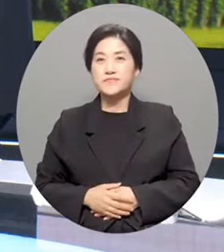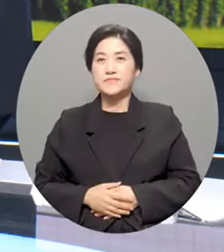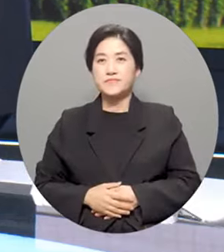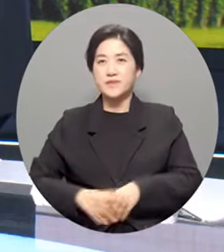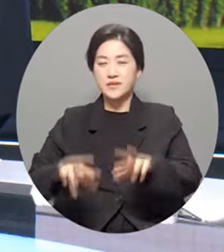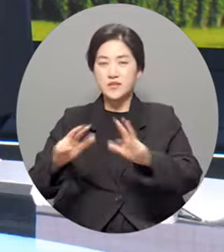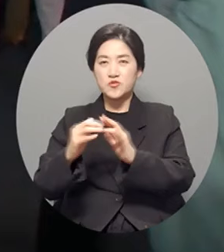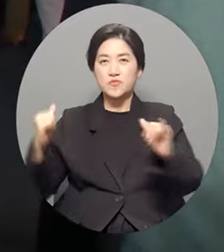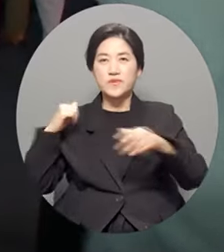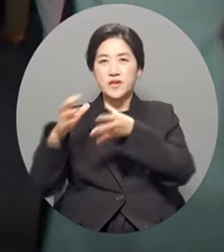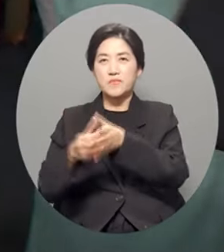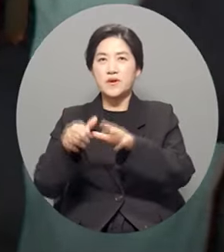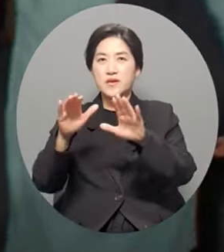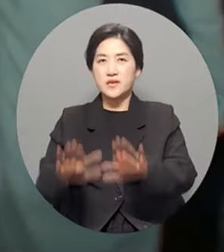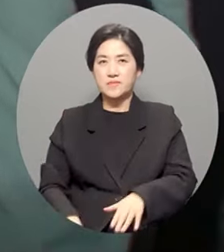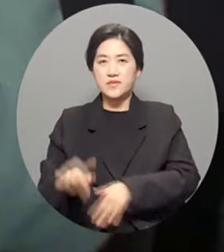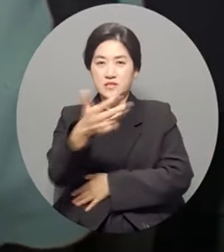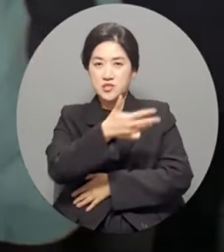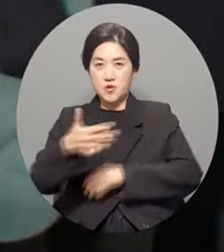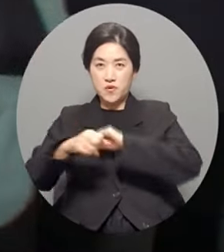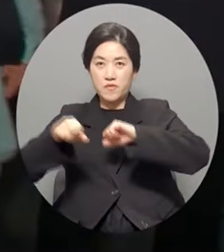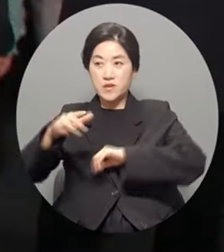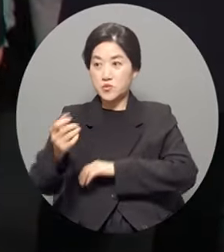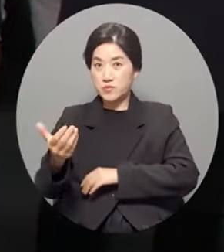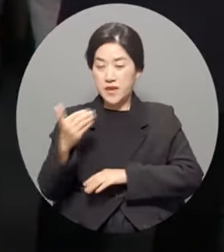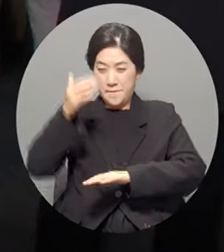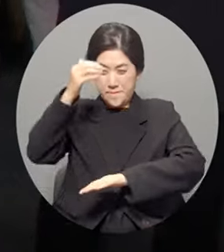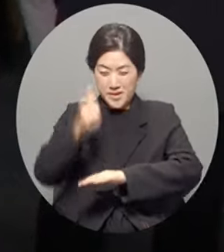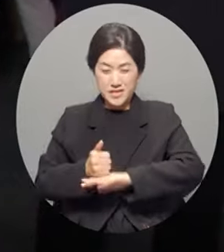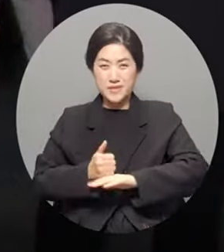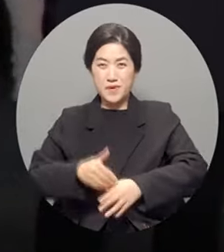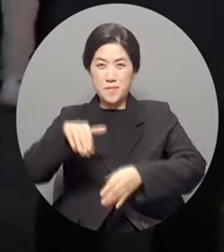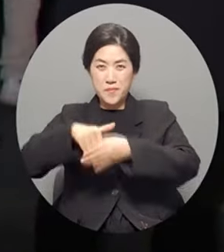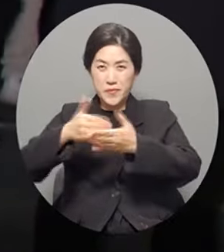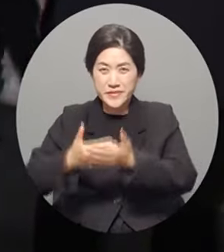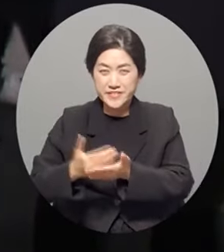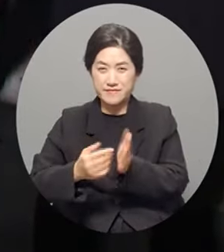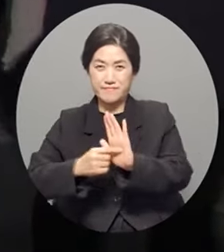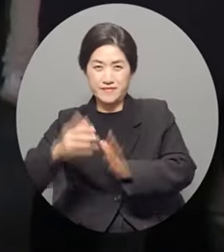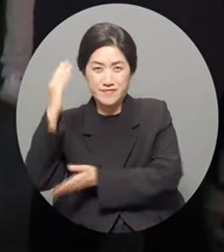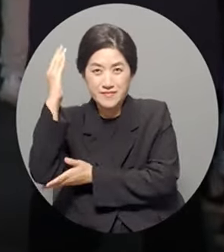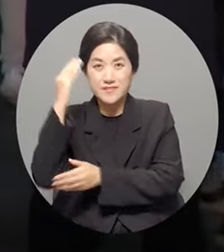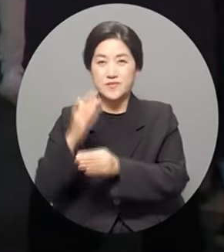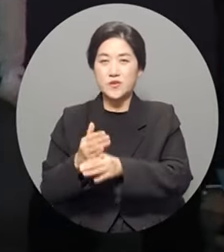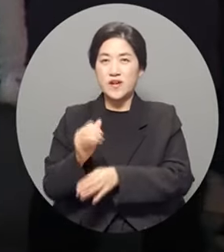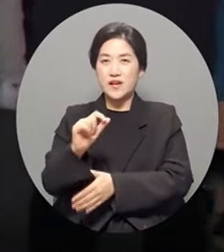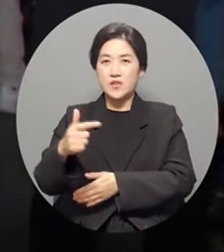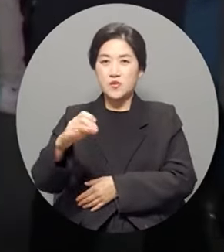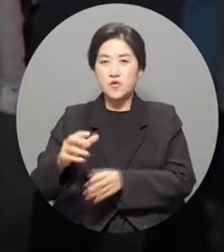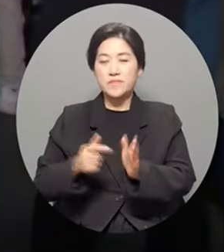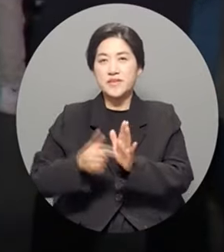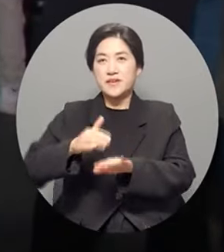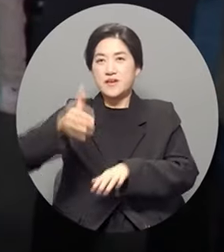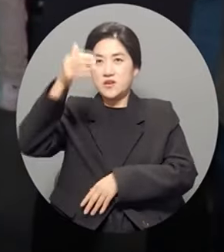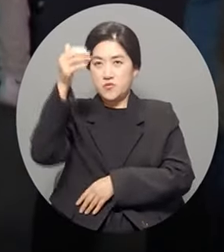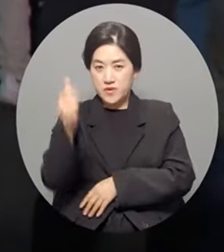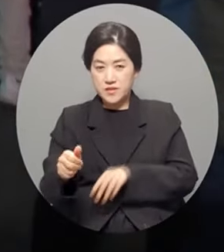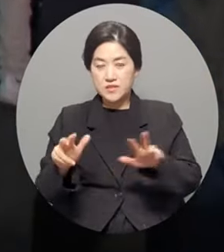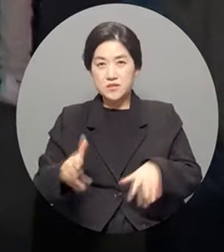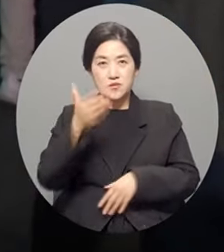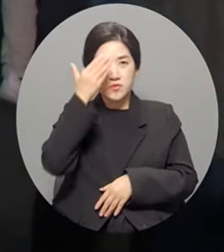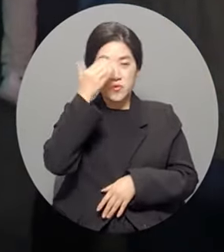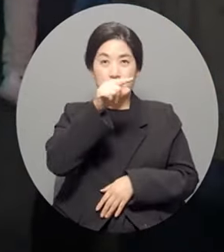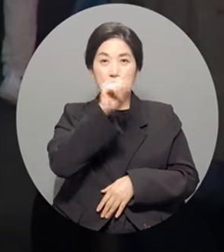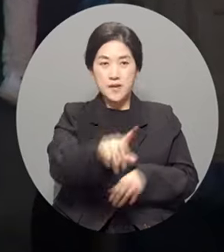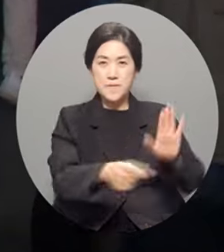네, 국민의힘은 이곳 청계광장에서 방금 전 마지막 유세 행사를 시작했습니다. 한동훈 비대위원장은 지금 용산에서